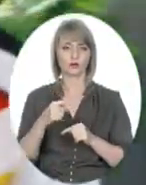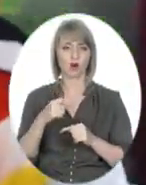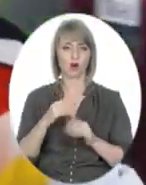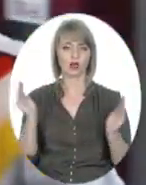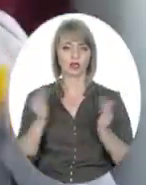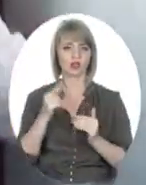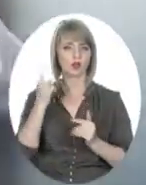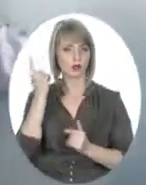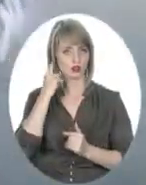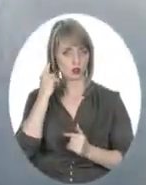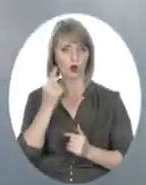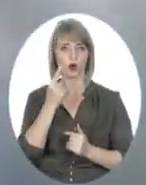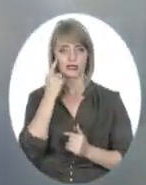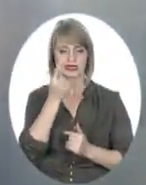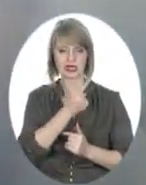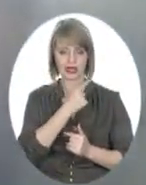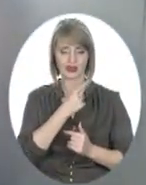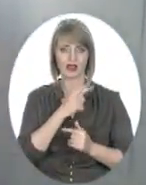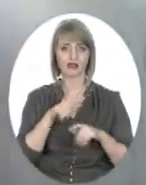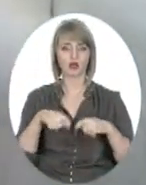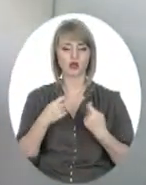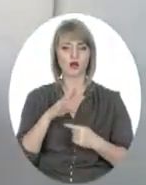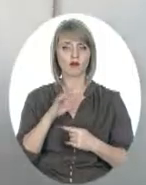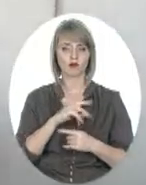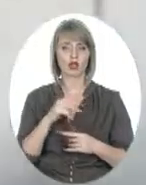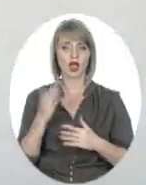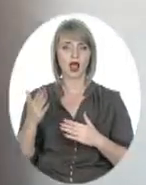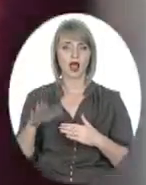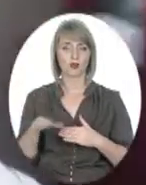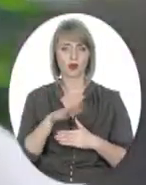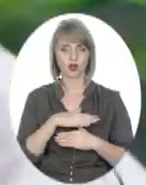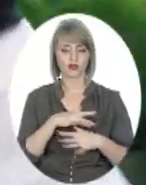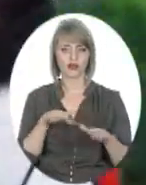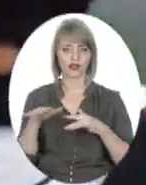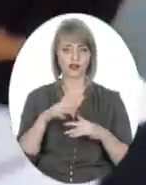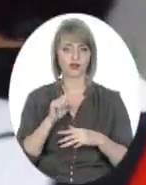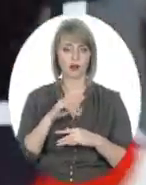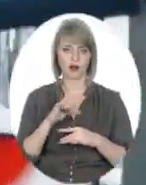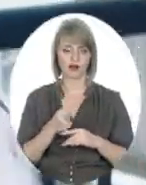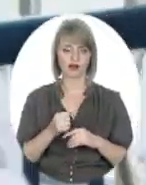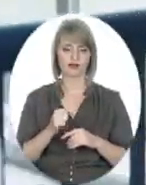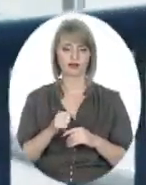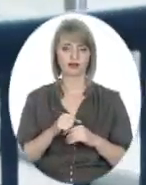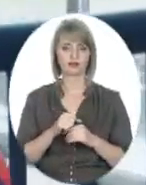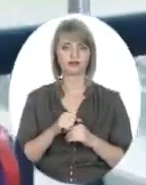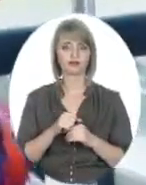чемпионат России и заняла 3-е место. Дальше больше. Впереди Паралимпиада в Бразилии.